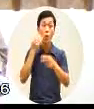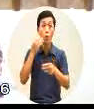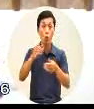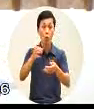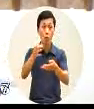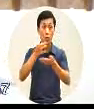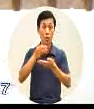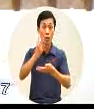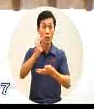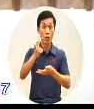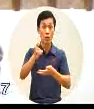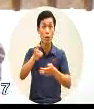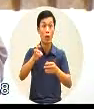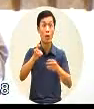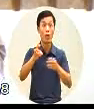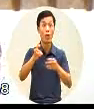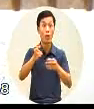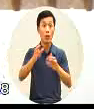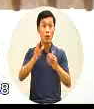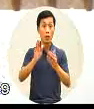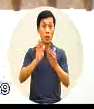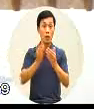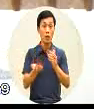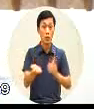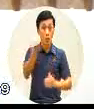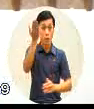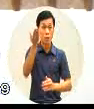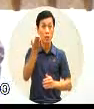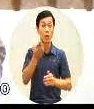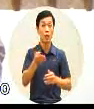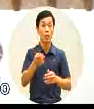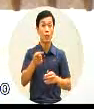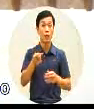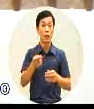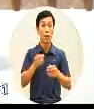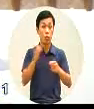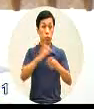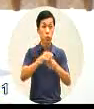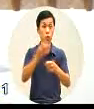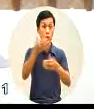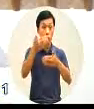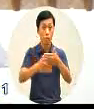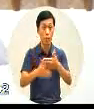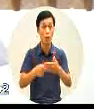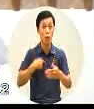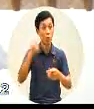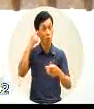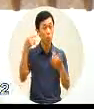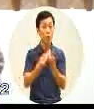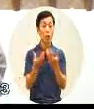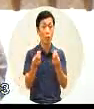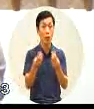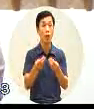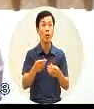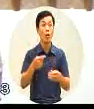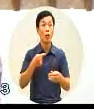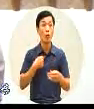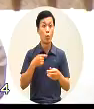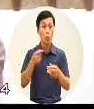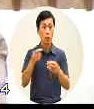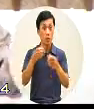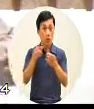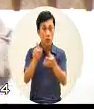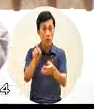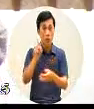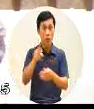的低收入户甲专项的全部拢切了割，我无意见啦！吼、哦，阁甲咱强调一下吼、哦，因为我刚借几分钟